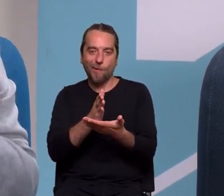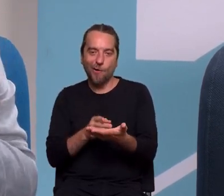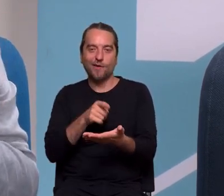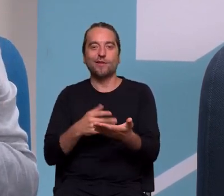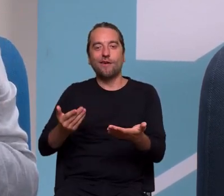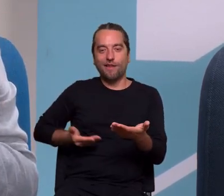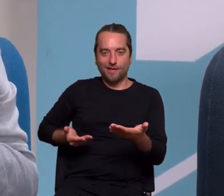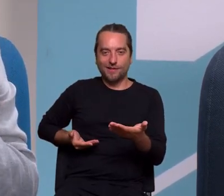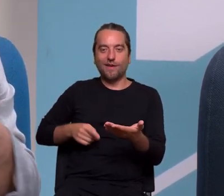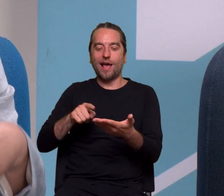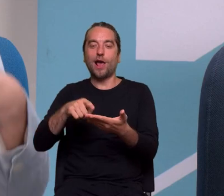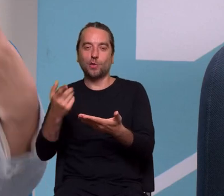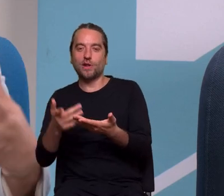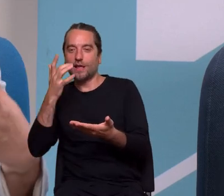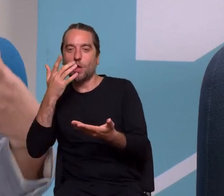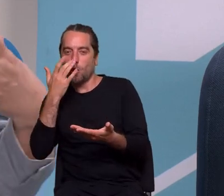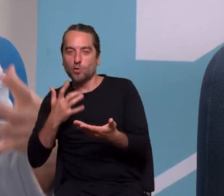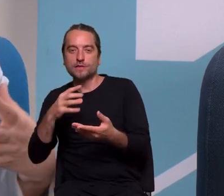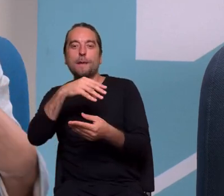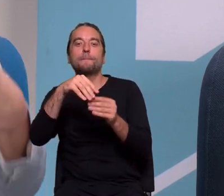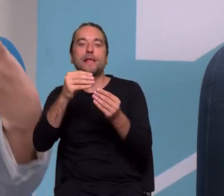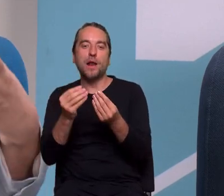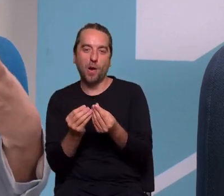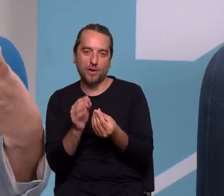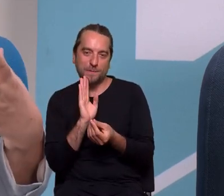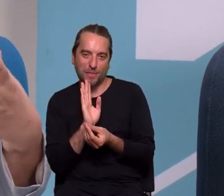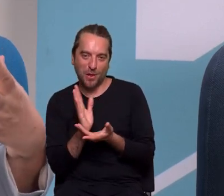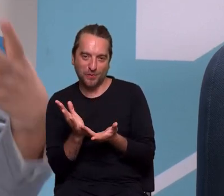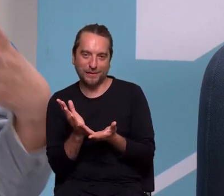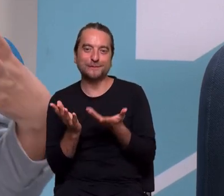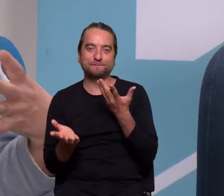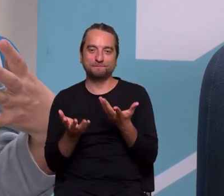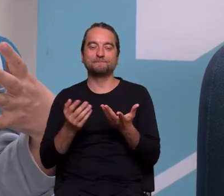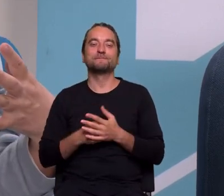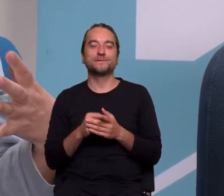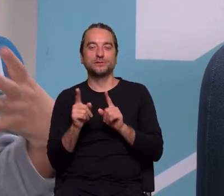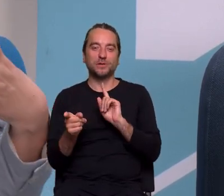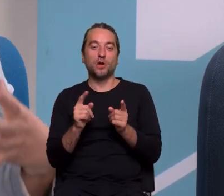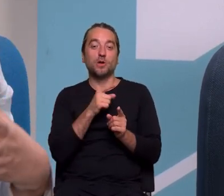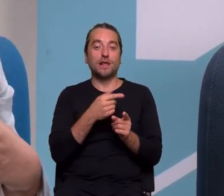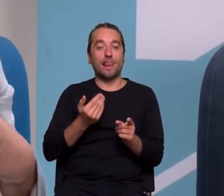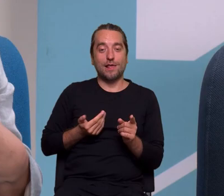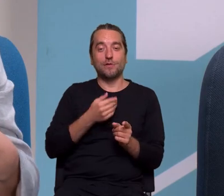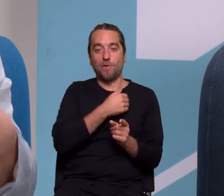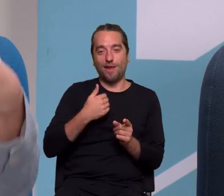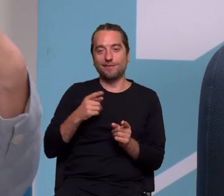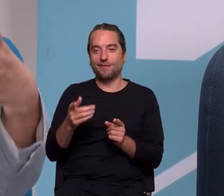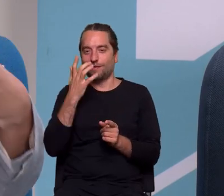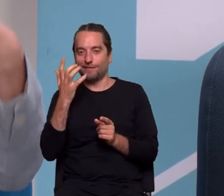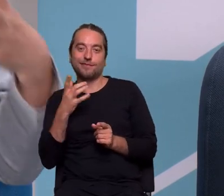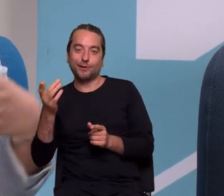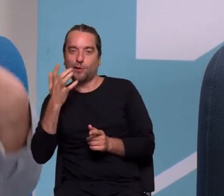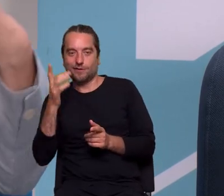leniwe, prawda, to my. I teraz ludzie, którzy tam mieszkają, to oni mają, proszę Państwa, przedmioty, które mają